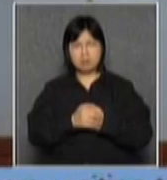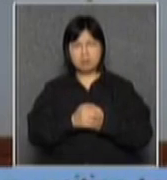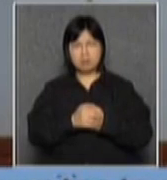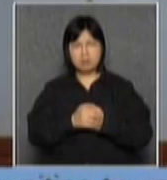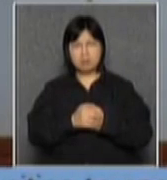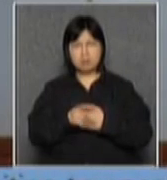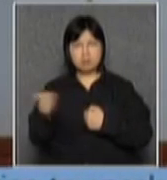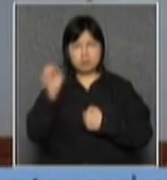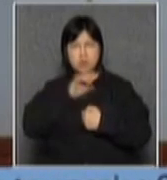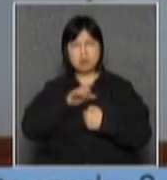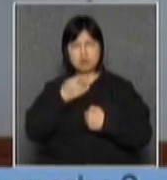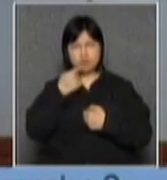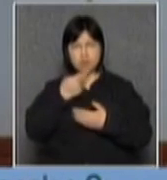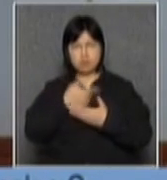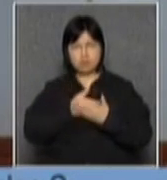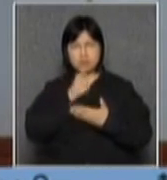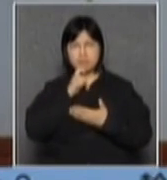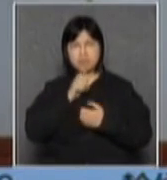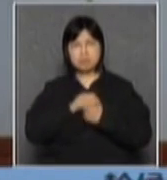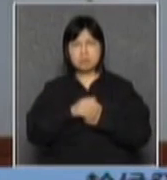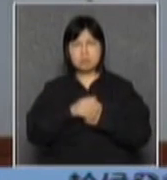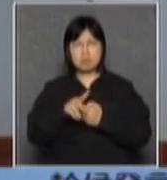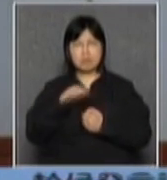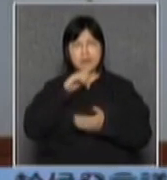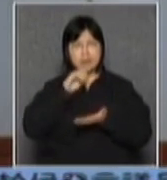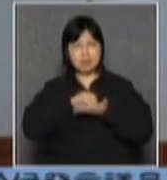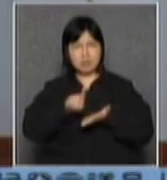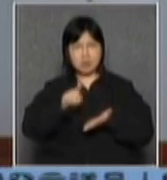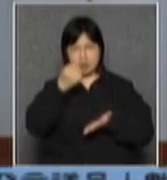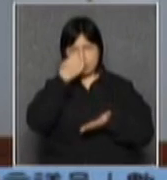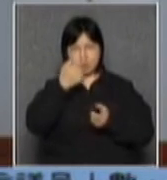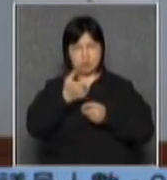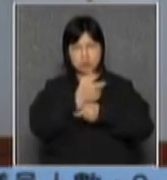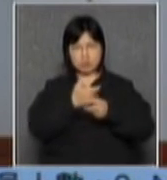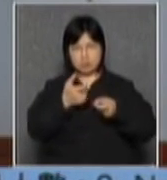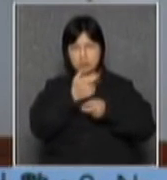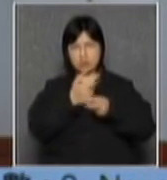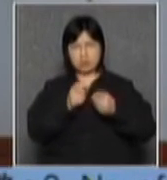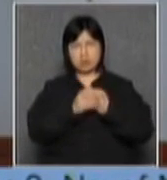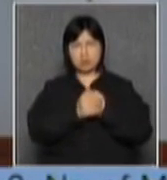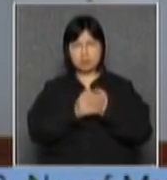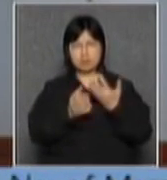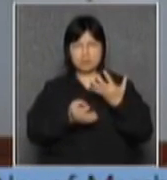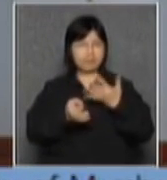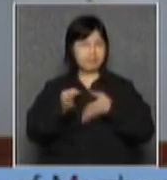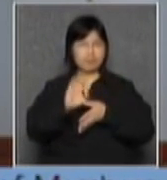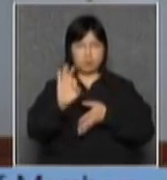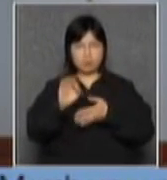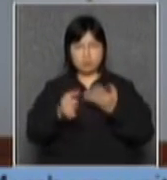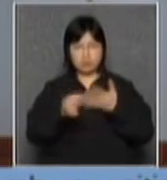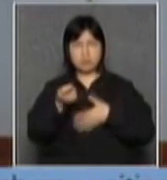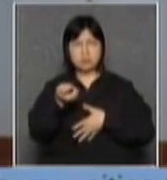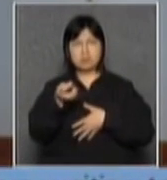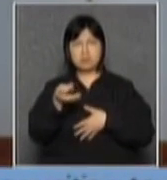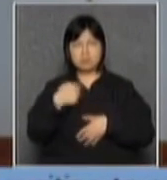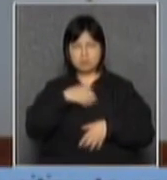佢咁講嘅，咁佢個假設咧就係香港經濟係冇增長，增長得唔夠，而我